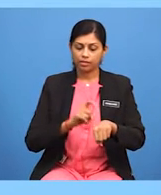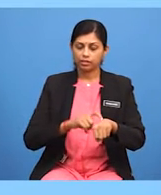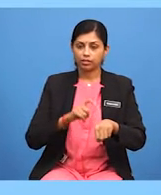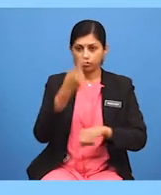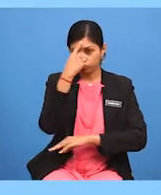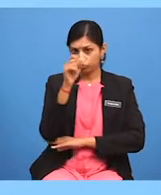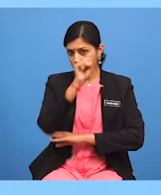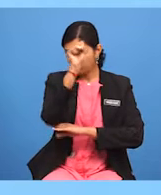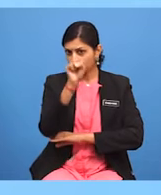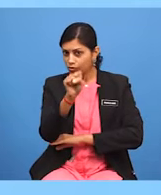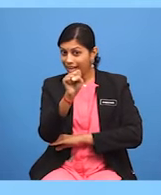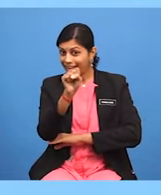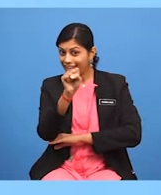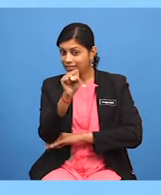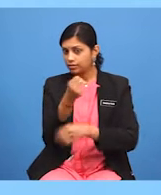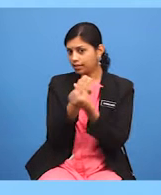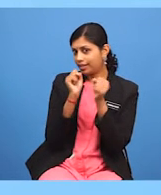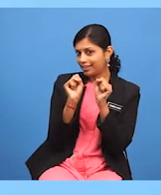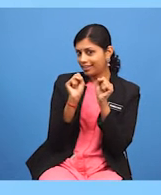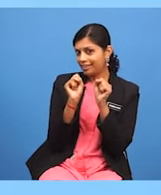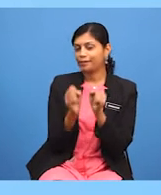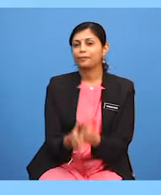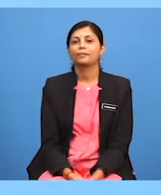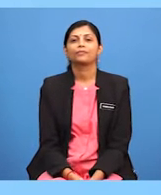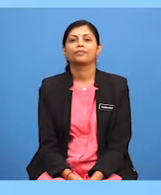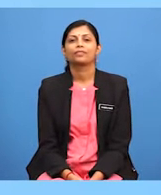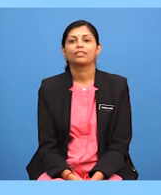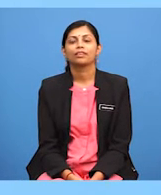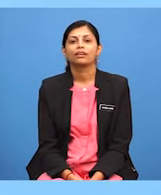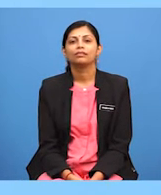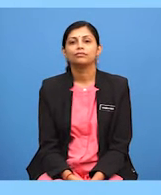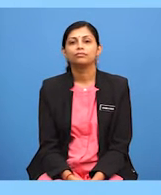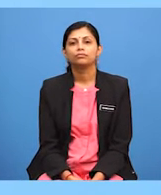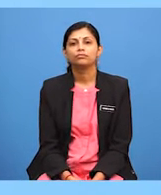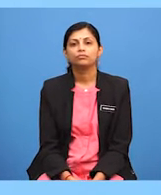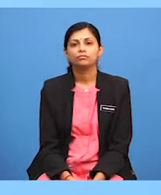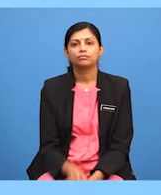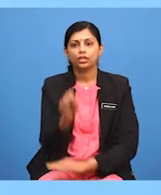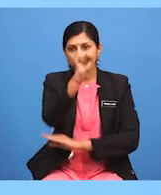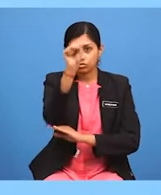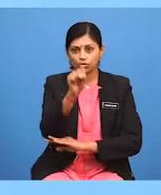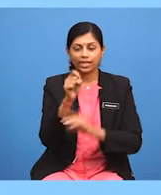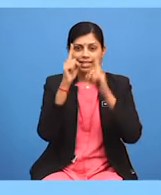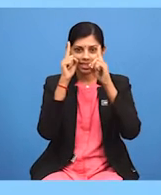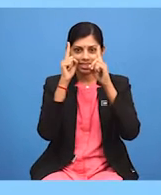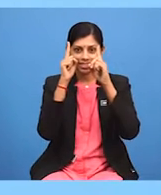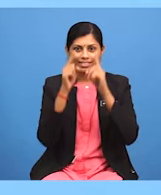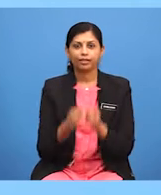yang serupa berlaku di bulan, tembikai tidak pecah. Jelaskan